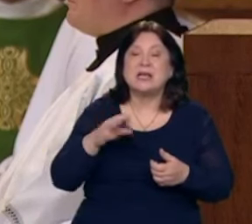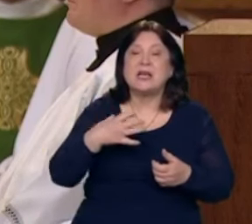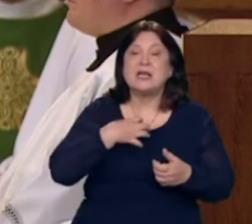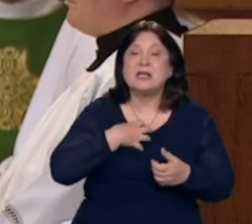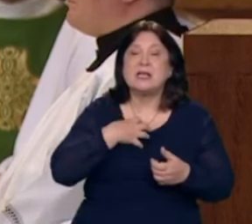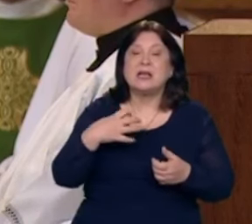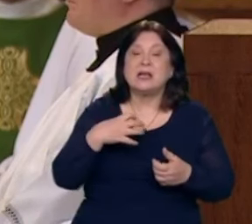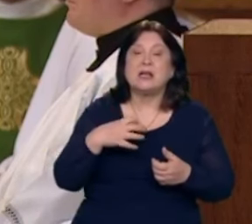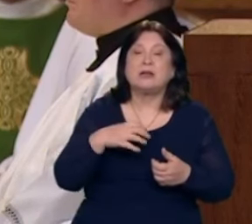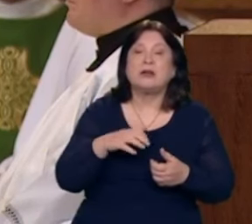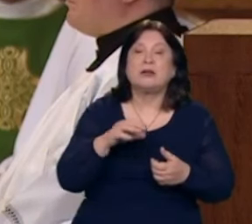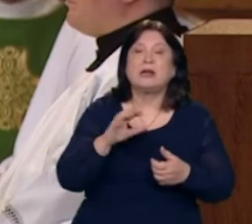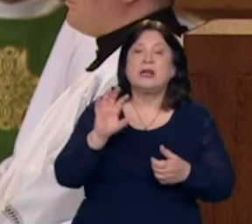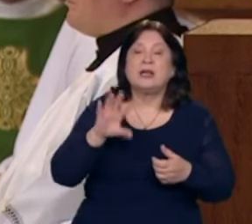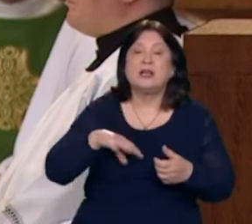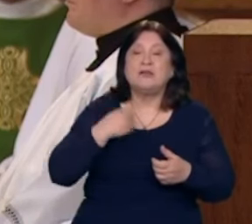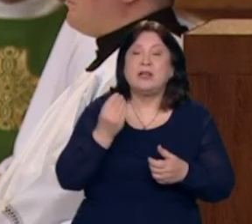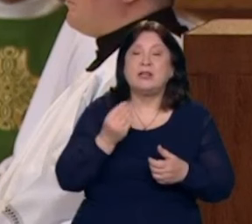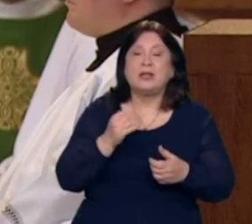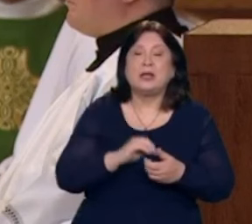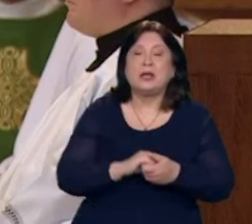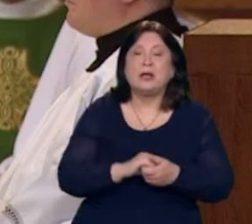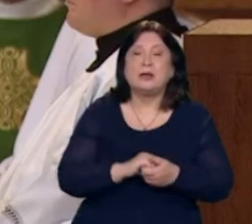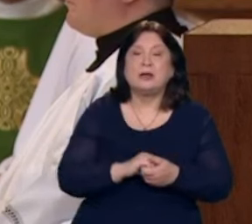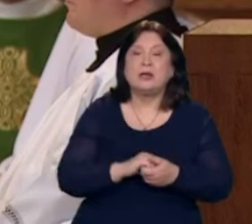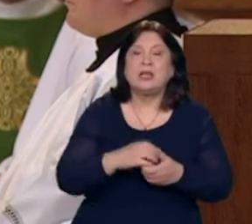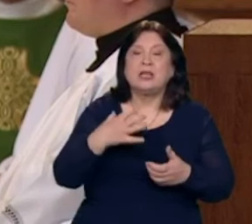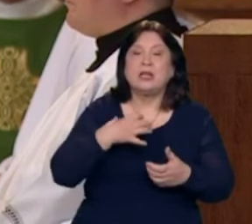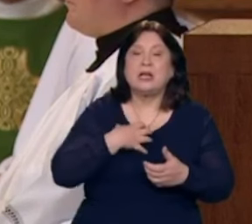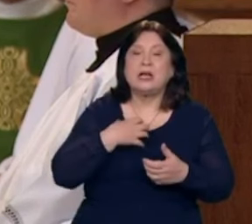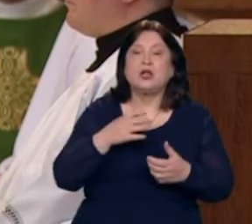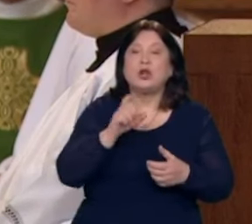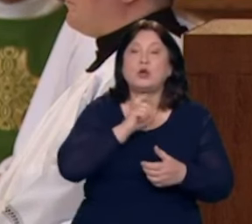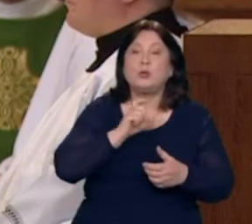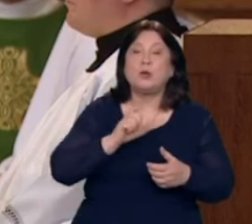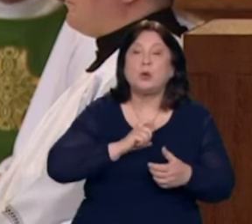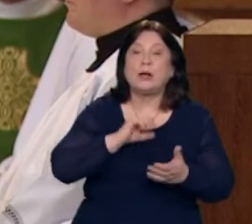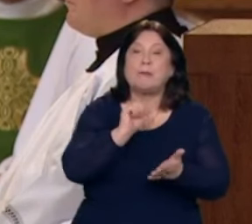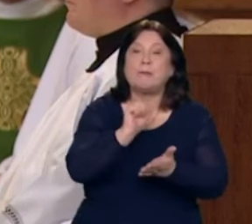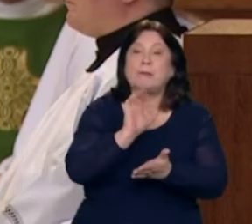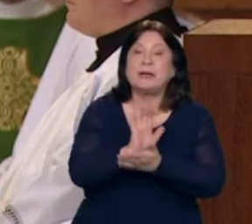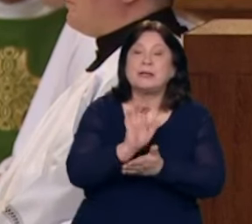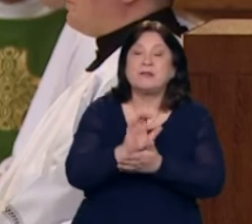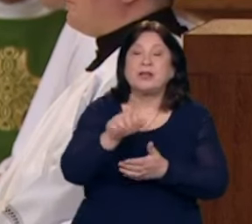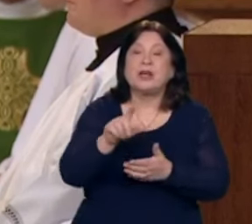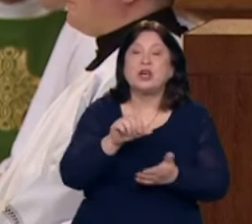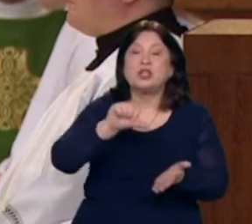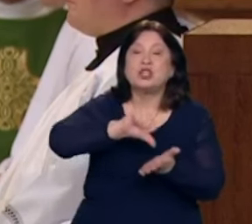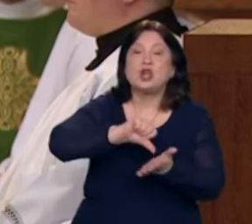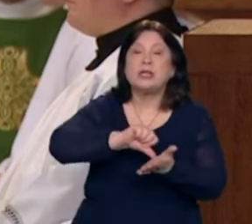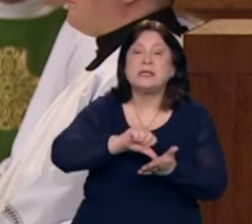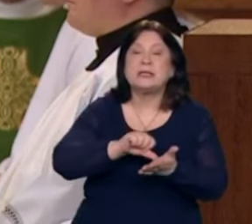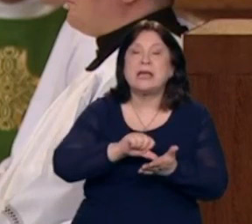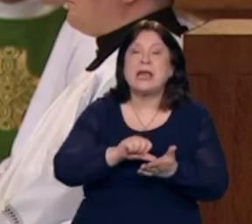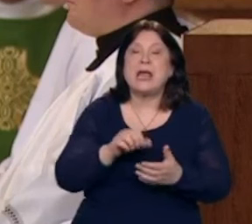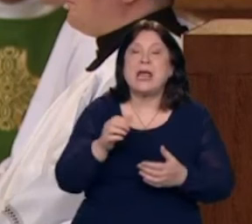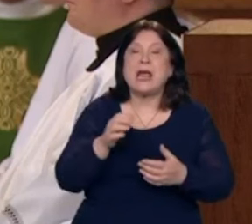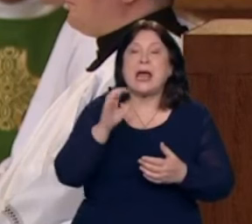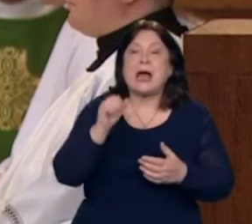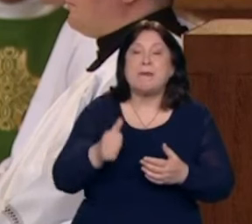stampa de la Santa czyli dyrektor biura prasowego Stolicy Apostolskiej